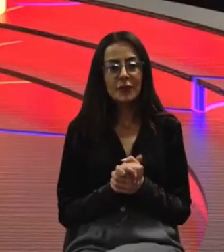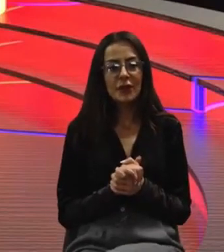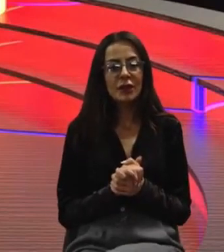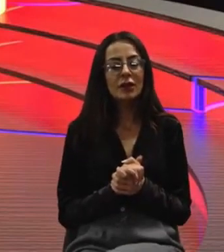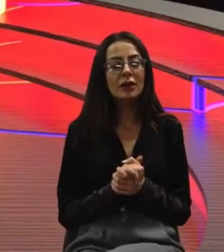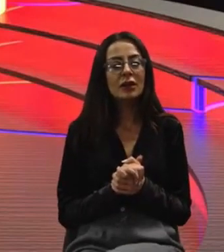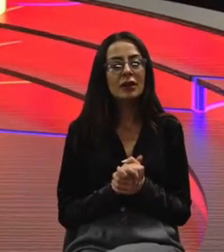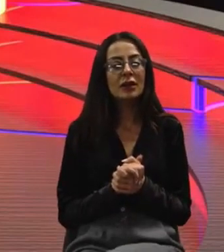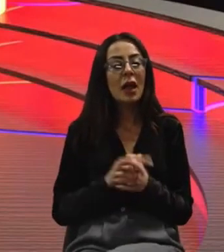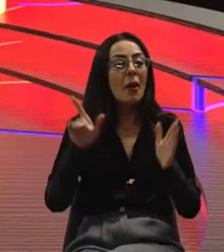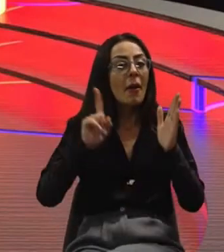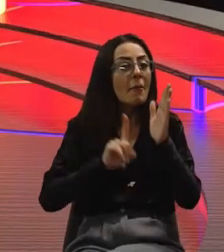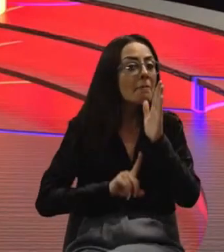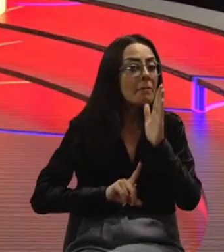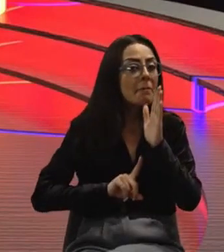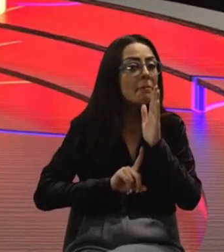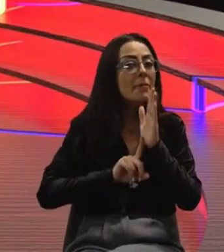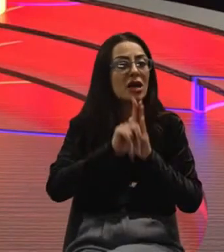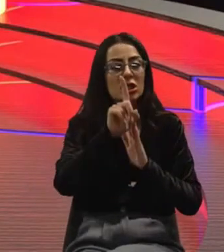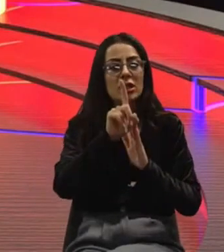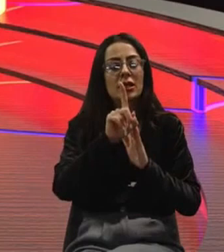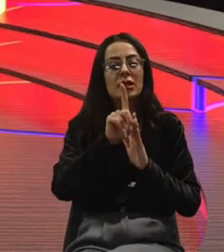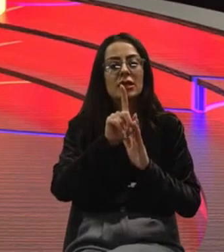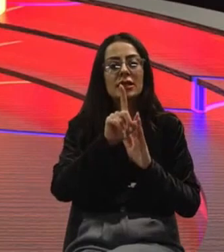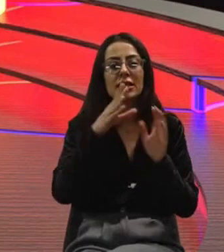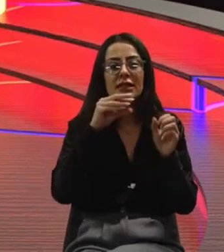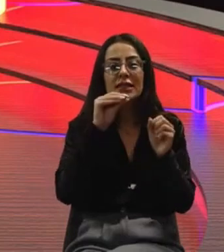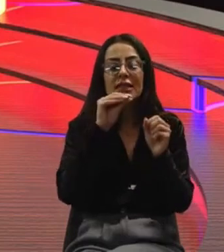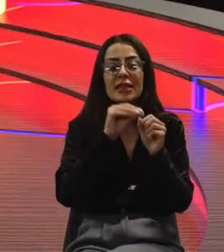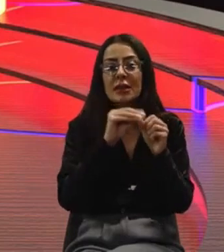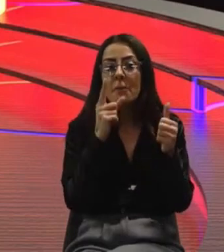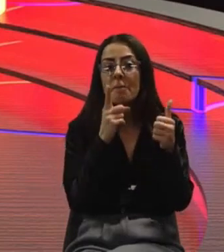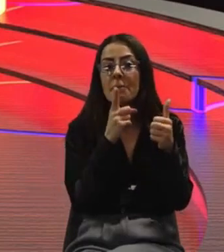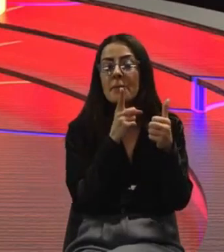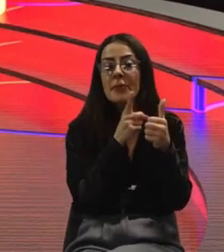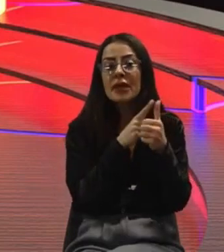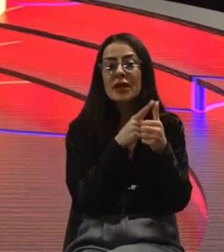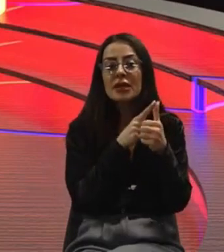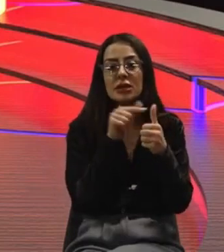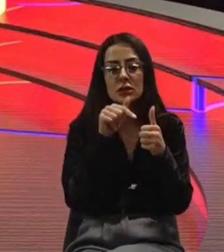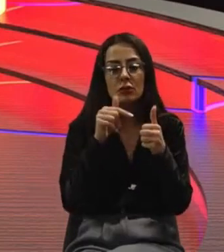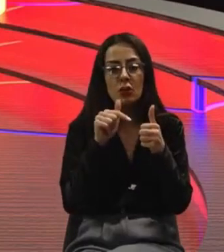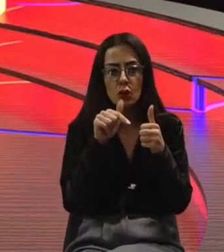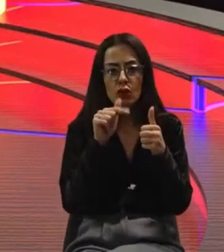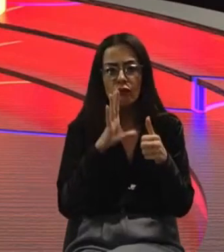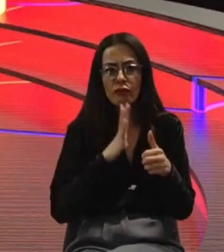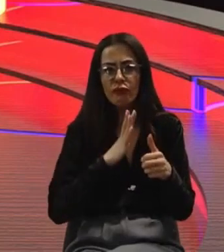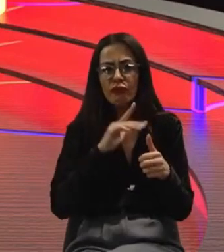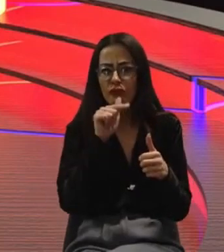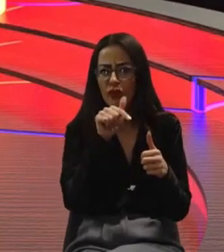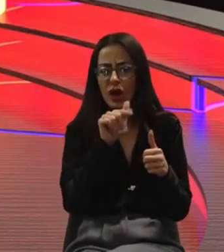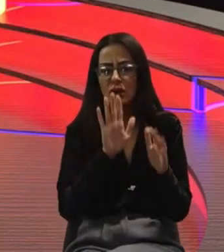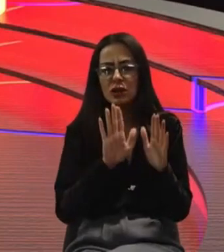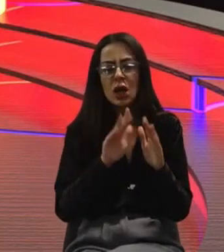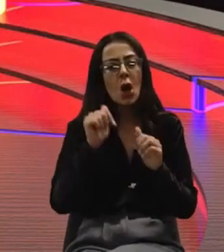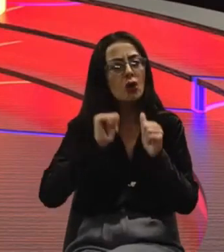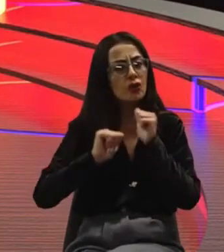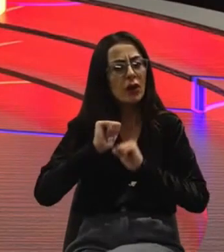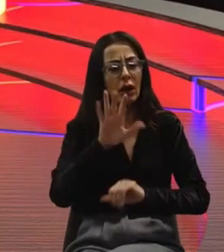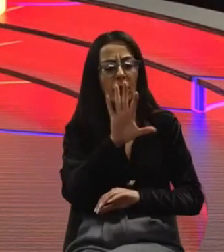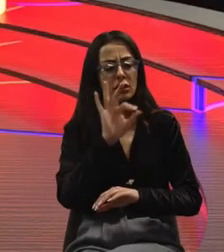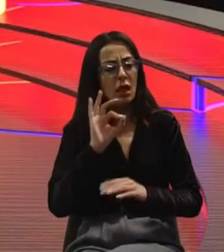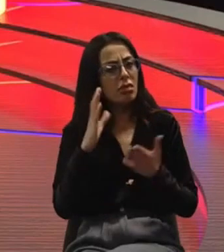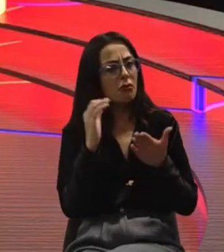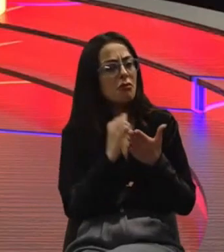vadeli kariyerinizi yönlendirecek en önemli şeylerden bir tanesi önümüzde hala bakın çok kritik yani Üniversitesi Seçtiğiniz